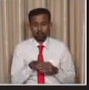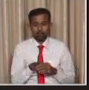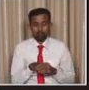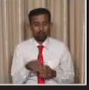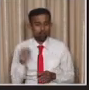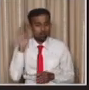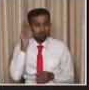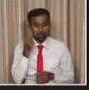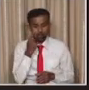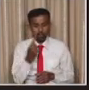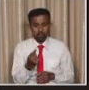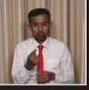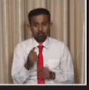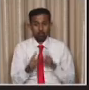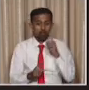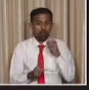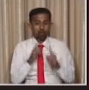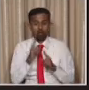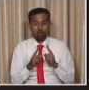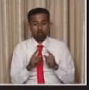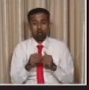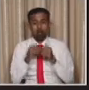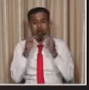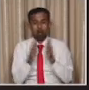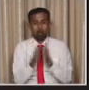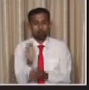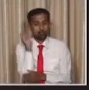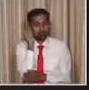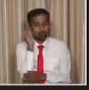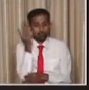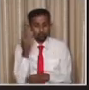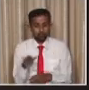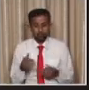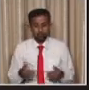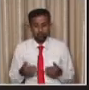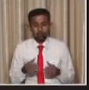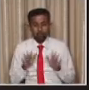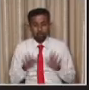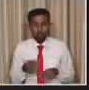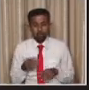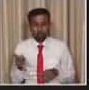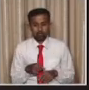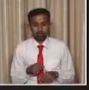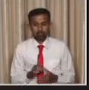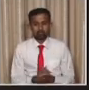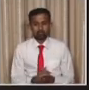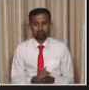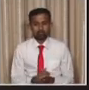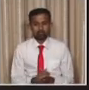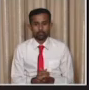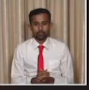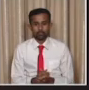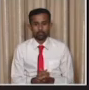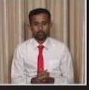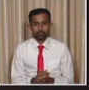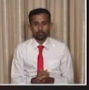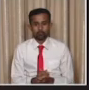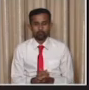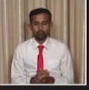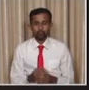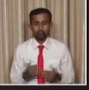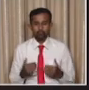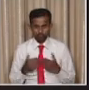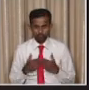ඇහිච්ච දැකිච්ච පම්පෝරි කයිවාරු සියල්ල අහගෙන ඉඳලා අද අවසාන දවසට එළඹෙනවා. එතකොට